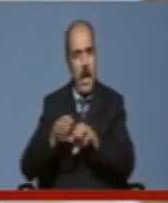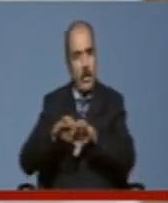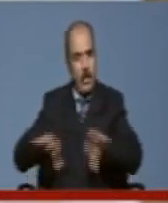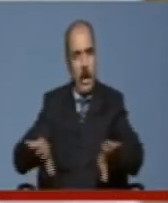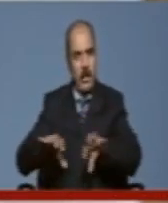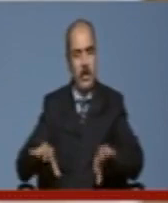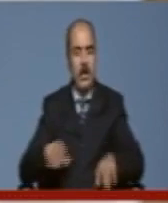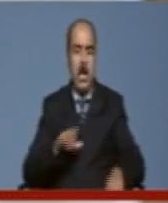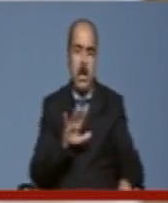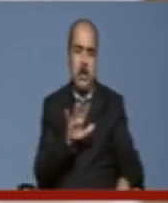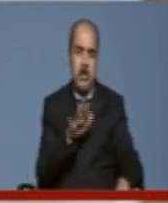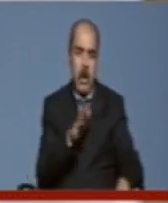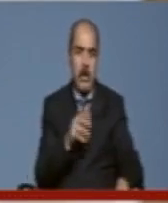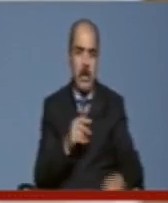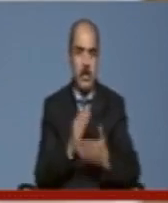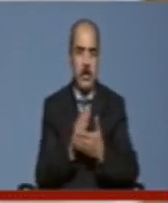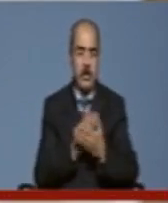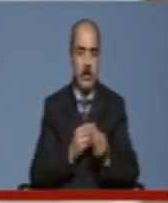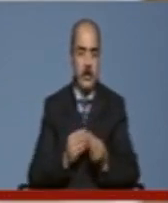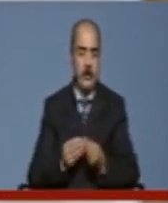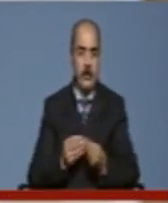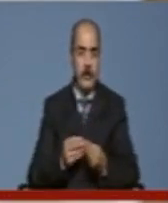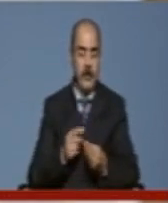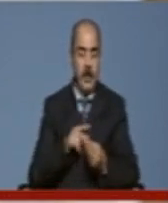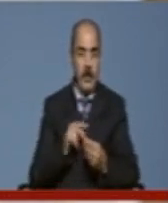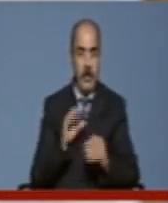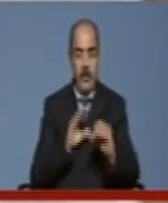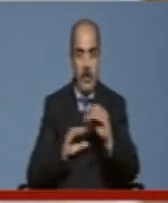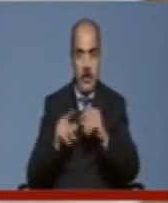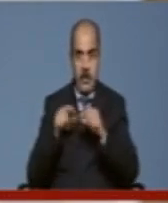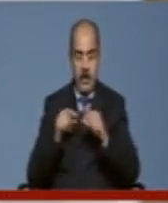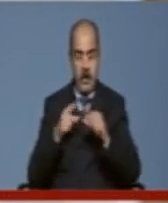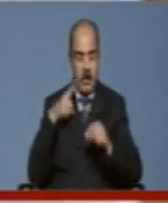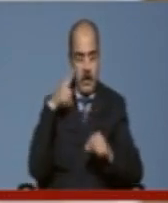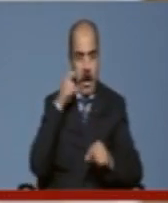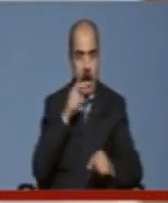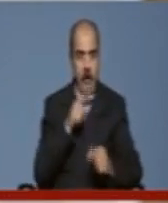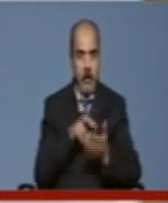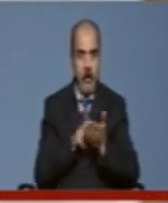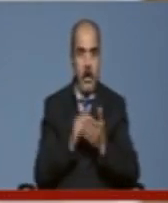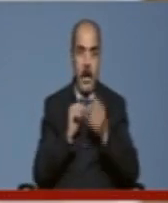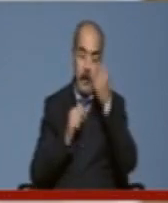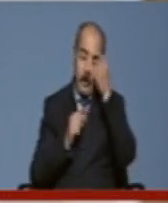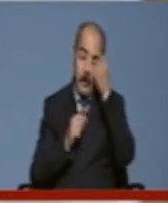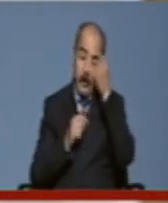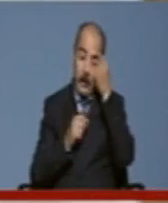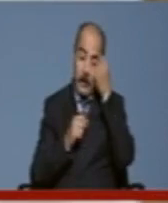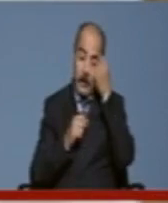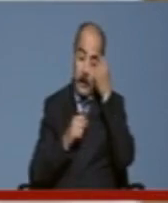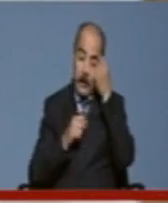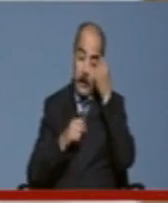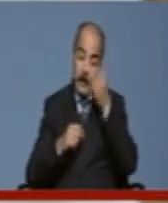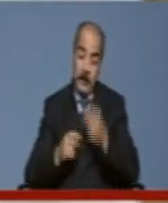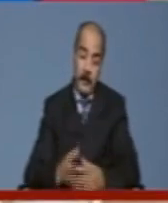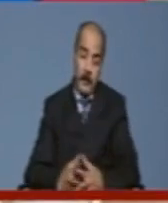أعتقد أن الدرب السياسي ضروري ولا بد منه، لأنه